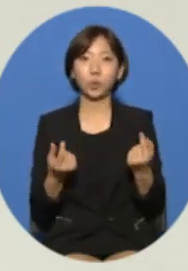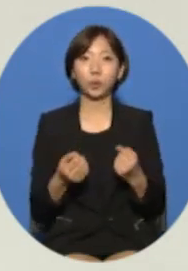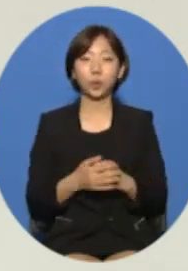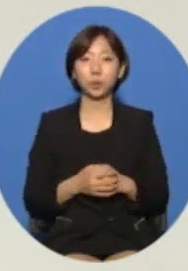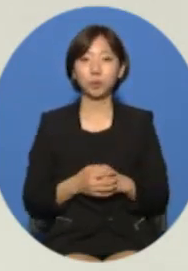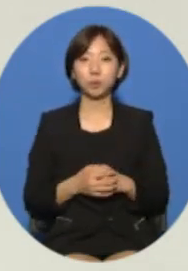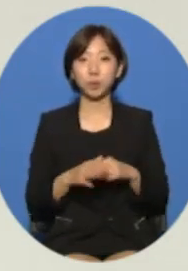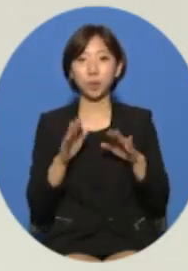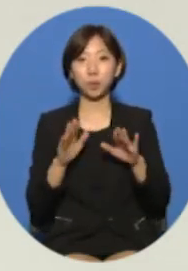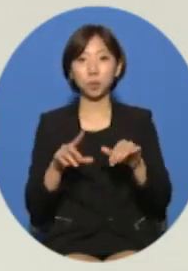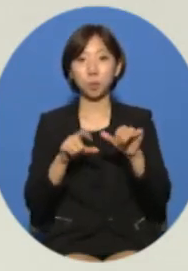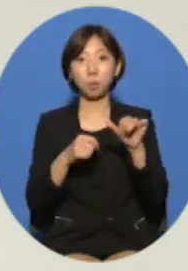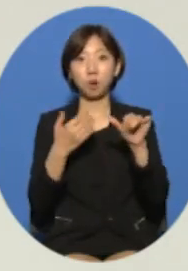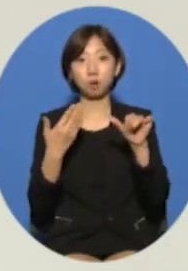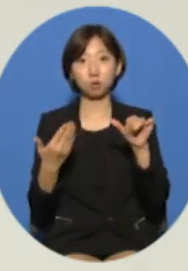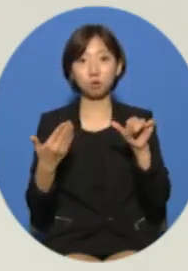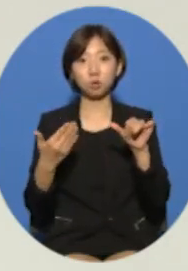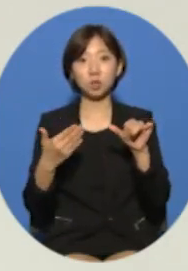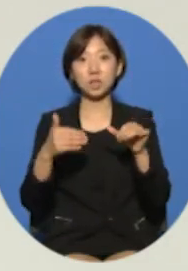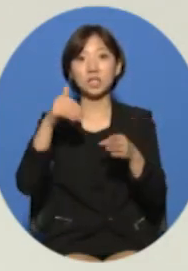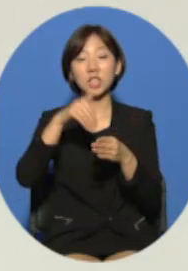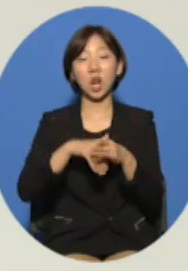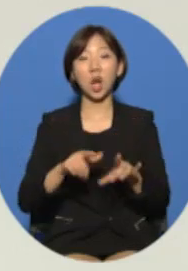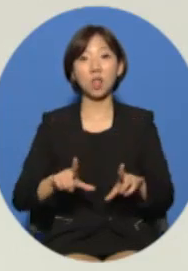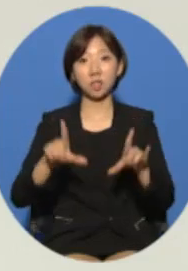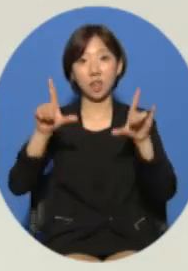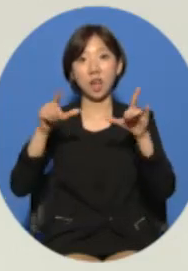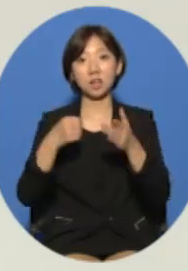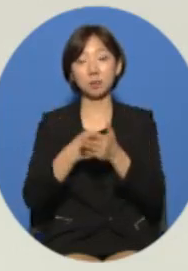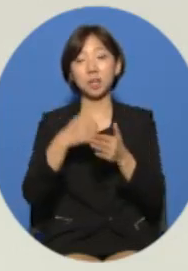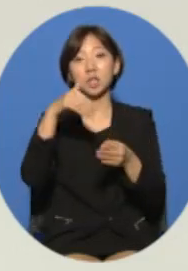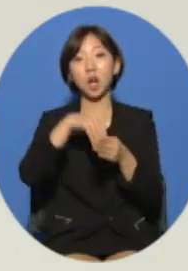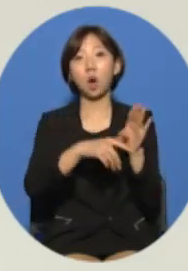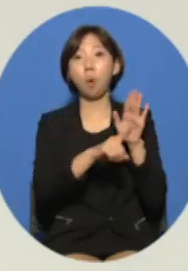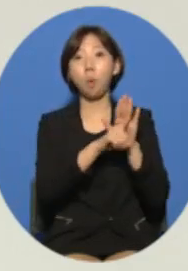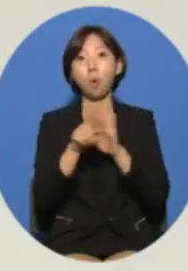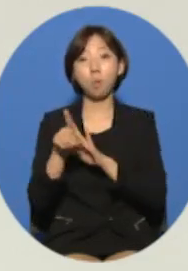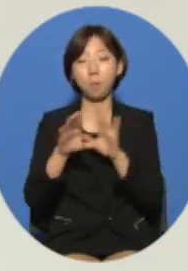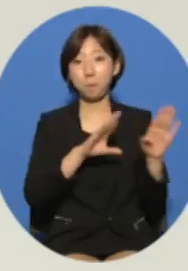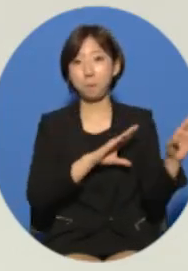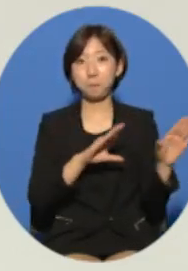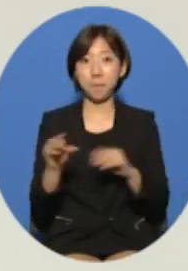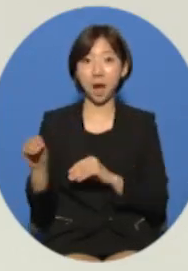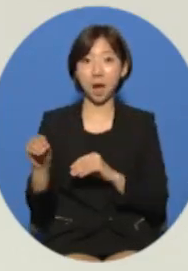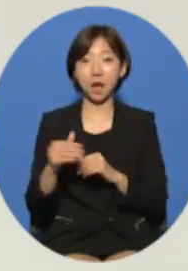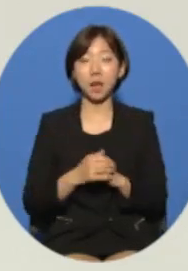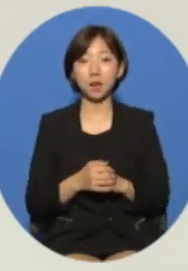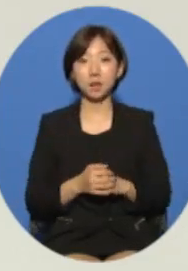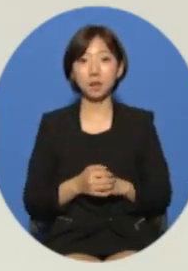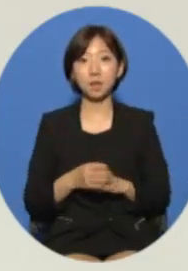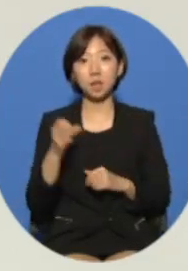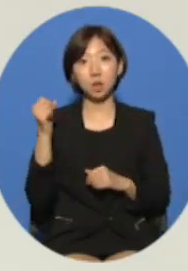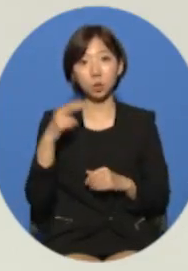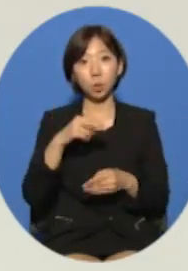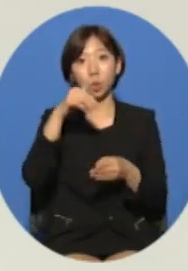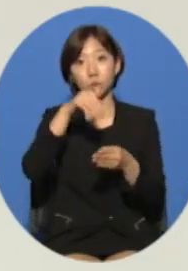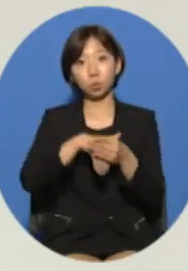오늘은 선거일이기 때문에 선거 운동이 금지됩니다. 네. 그렇죠. 네, 그리고 특히 주의할 점이 그 투표소